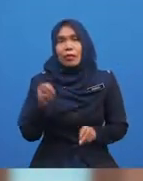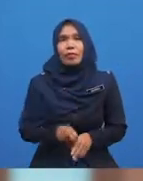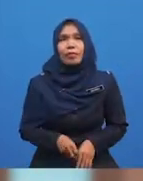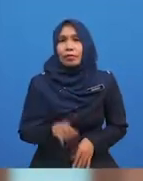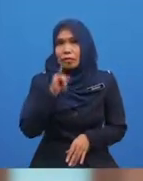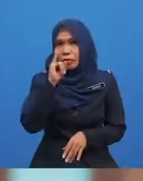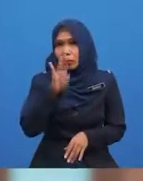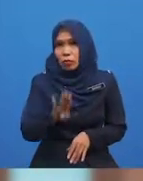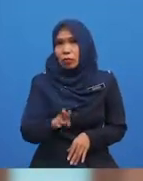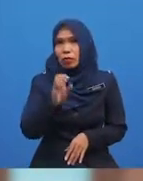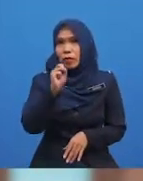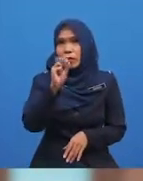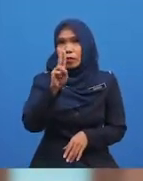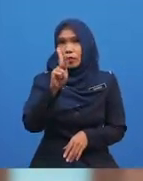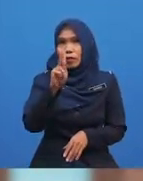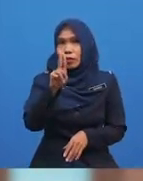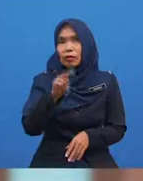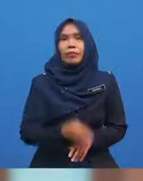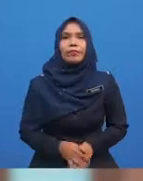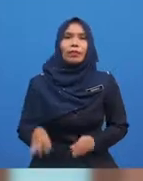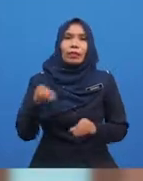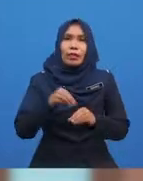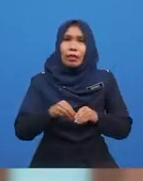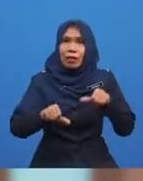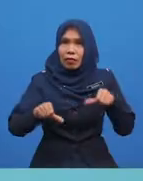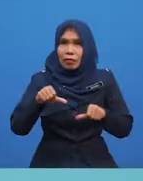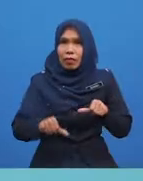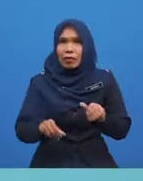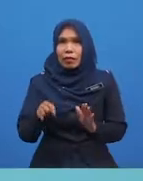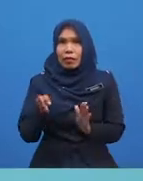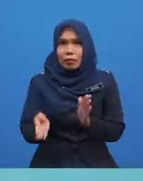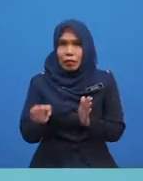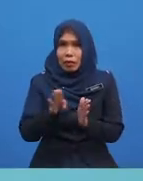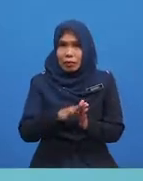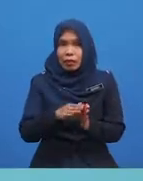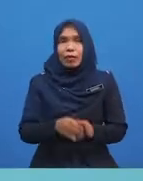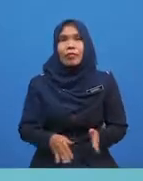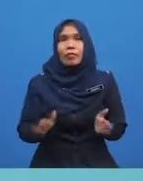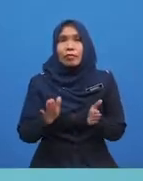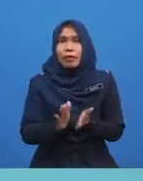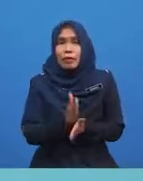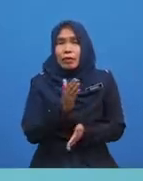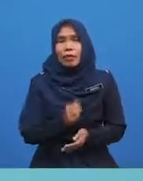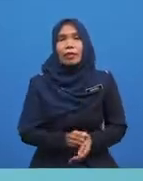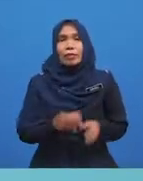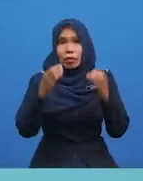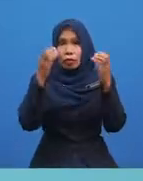Manakala dalam aktiviti melipat kertas pula, cikgu telah melipat kertas